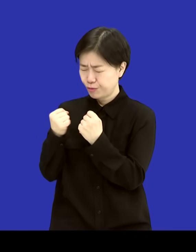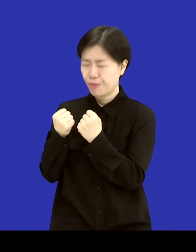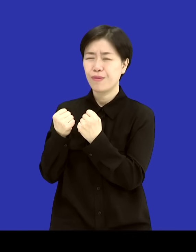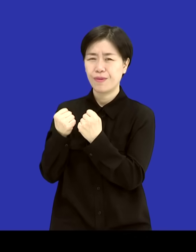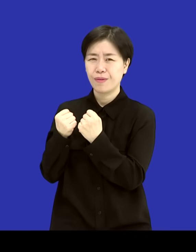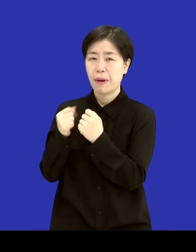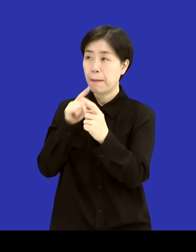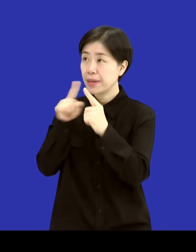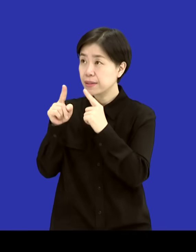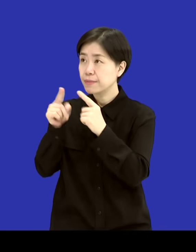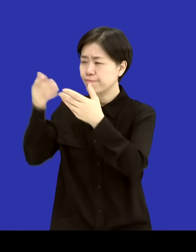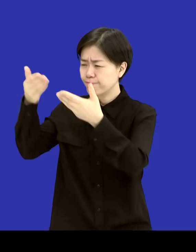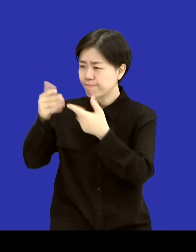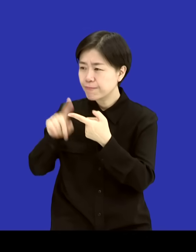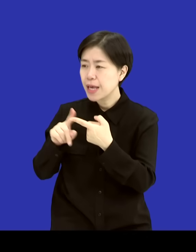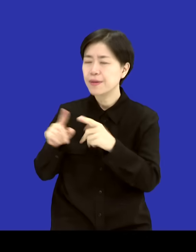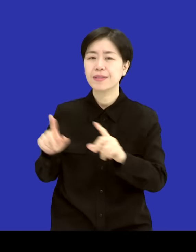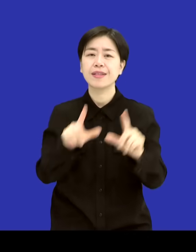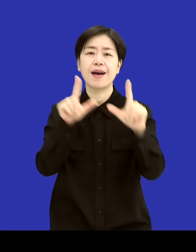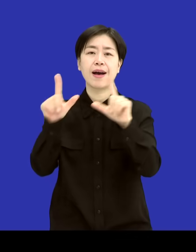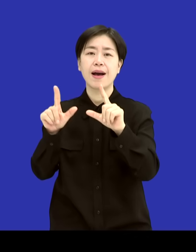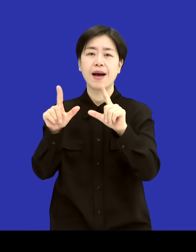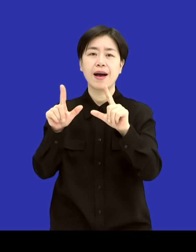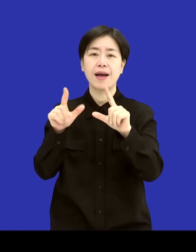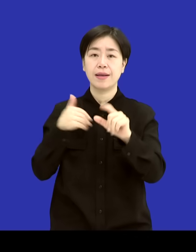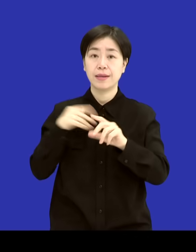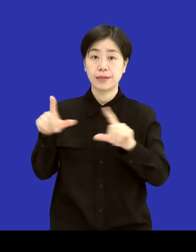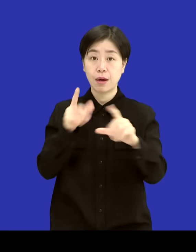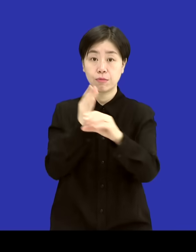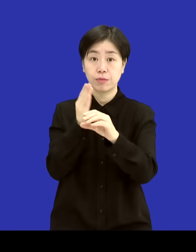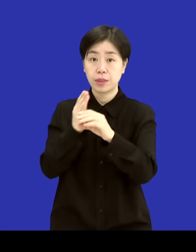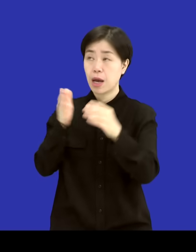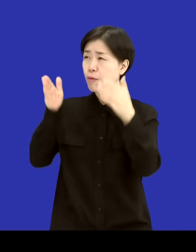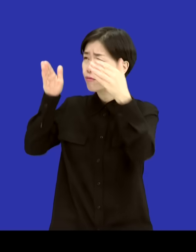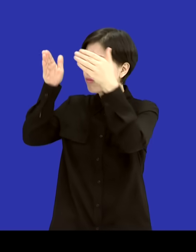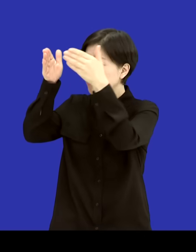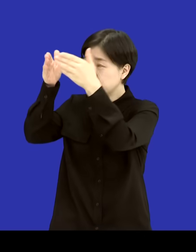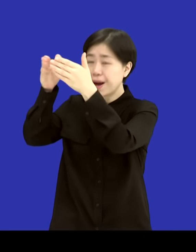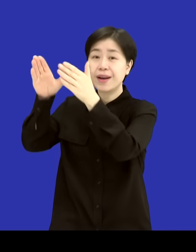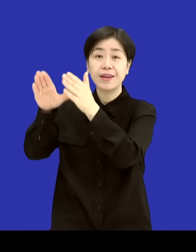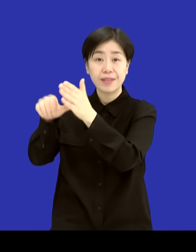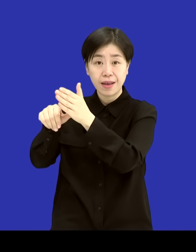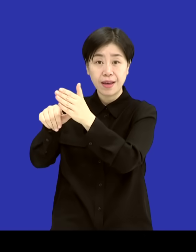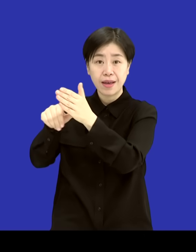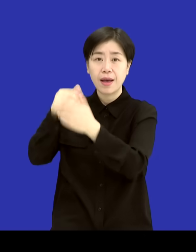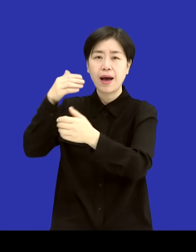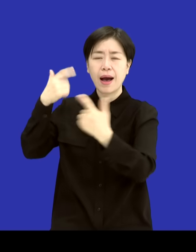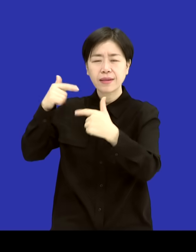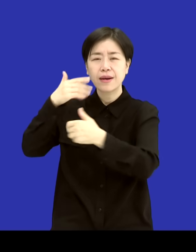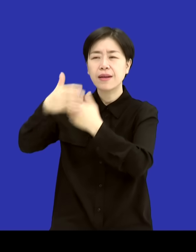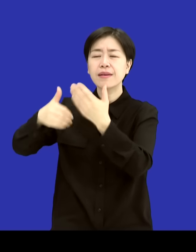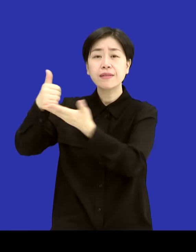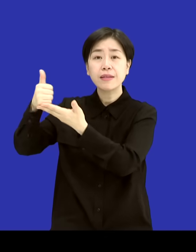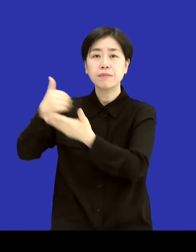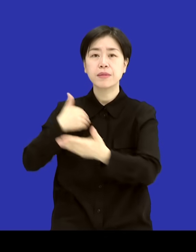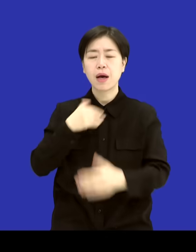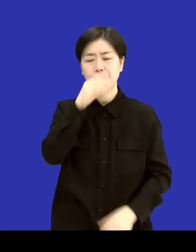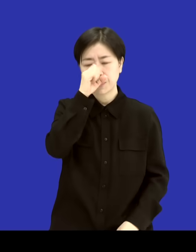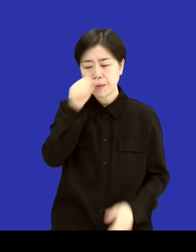순종하고 예. 삶이 하나님께 포커스되어 있으면 네. 언제든 이제 선하신 길로 인도해